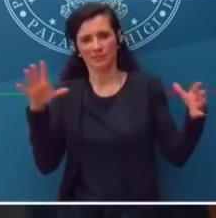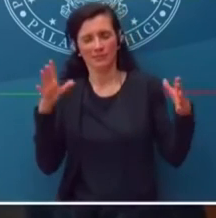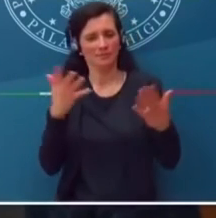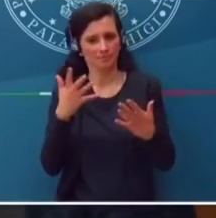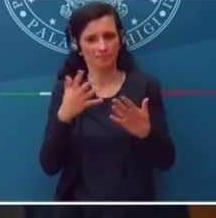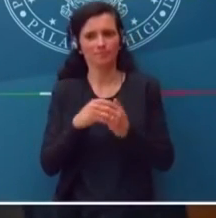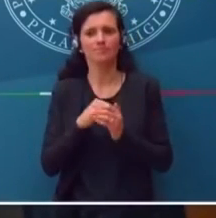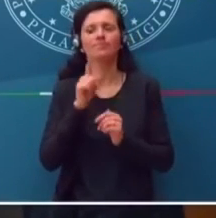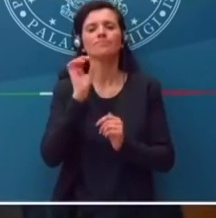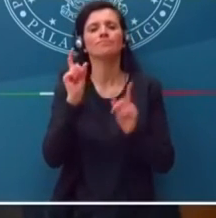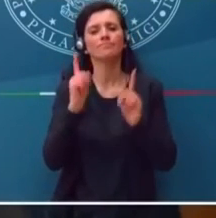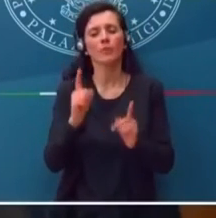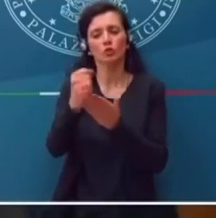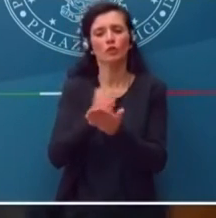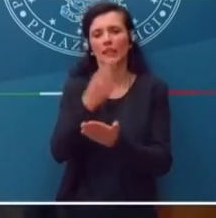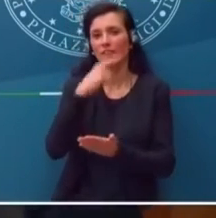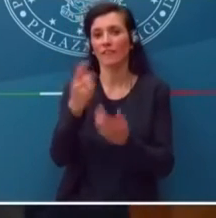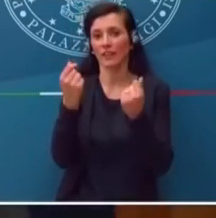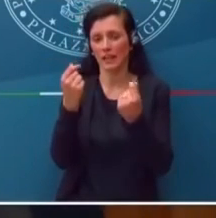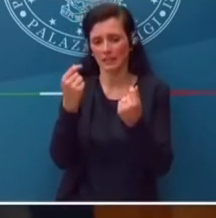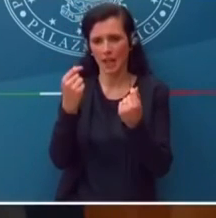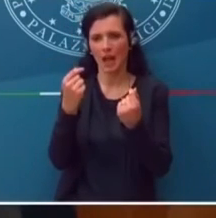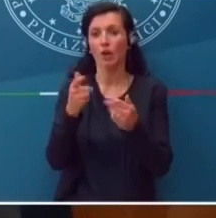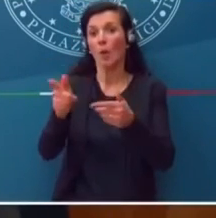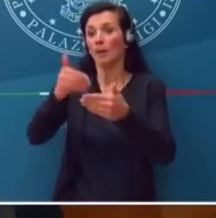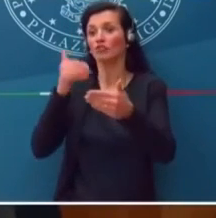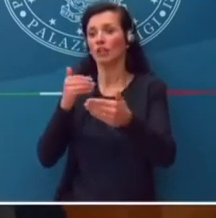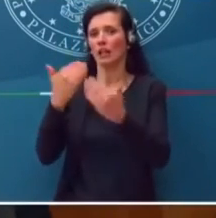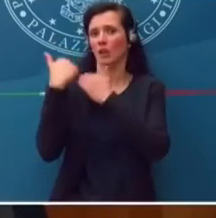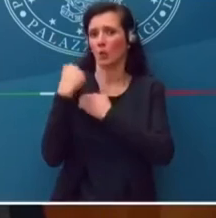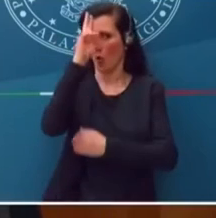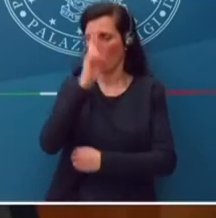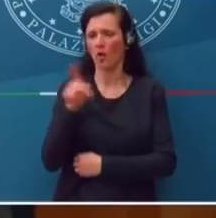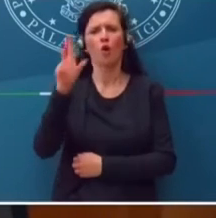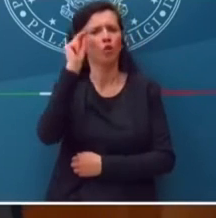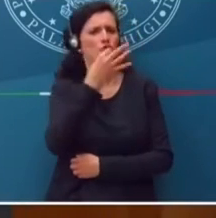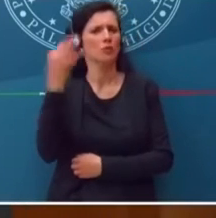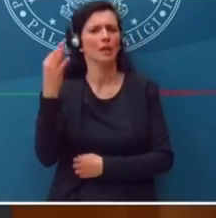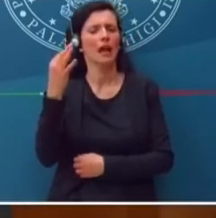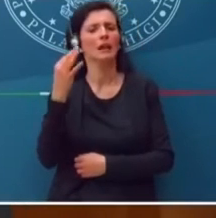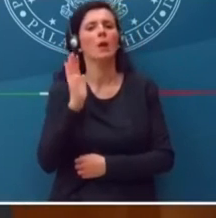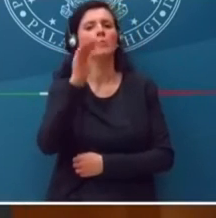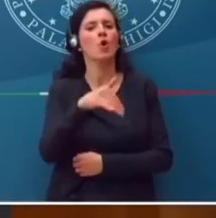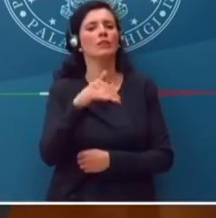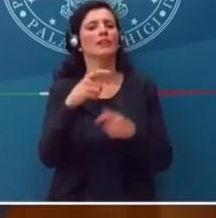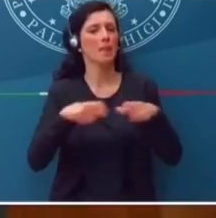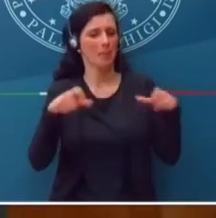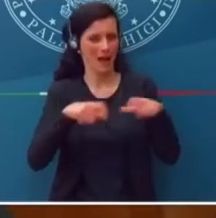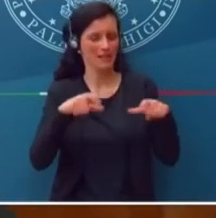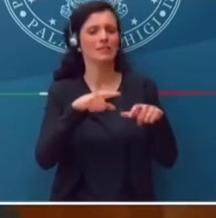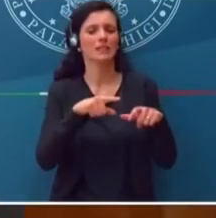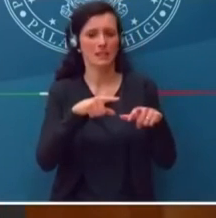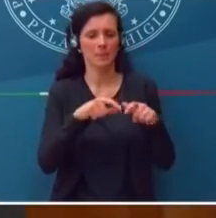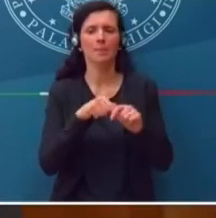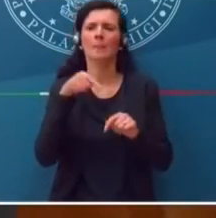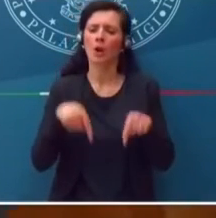Lei per l'incarico precedentemente ricoperto conosce bene la questione del Monte dei Paschi. Vorrei chiederle, a oggi